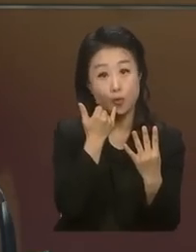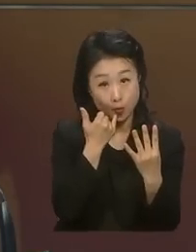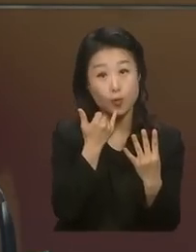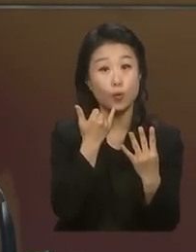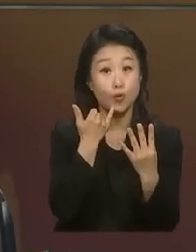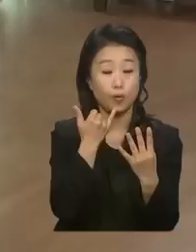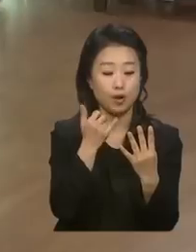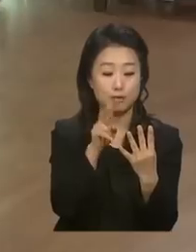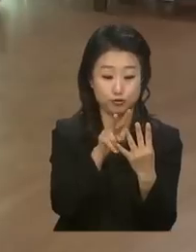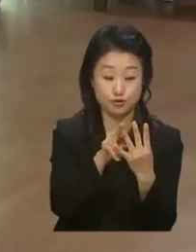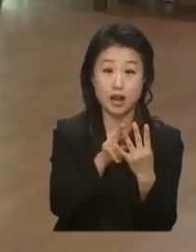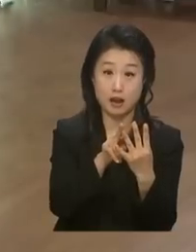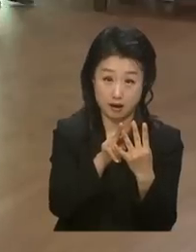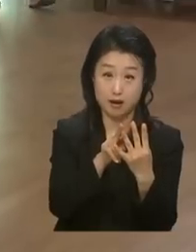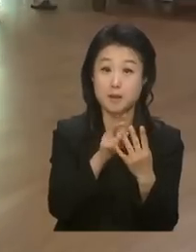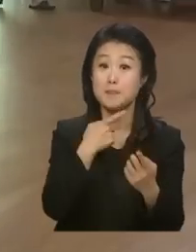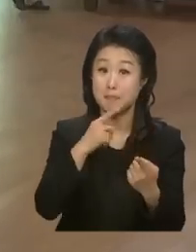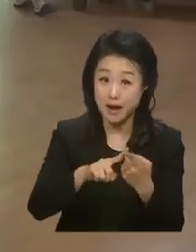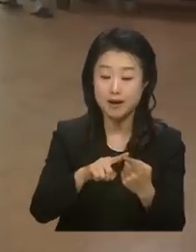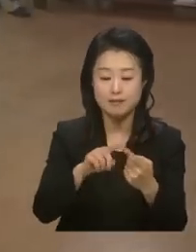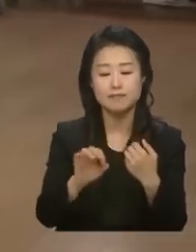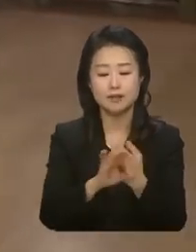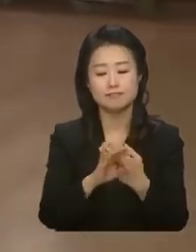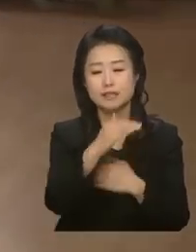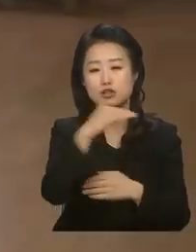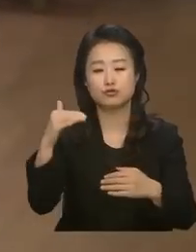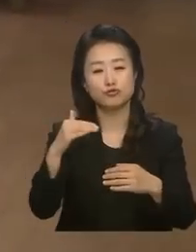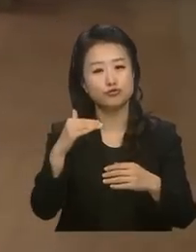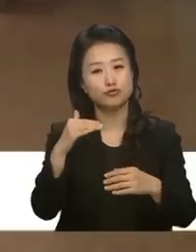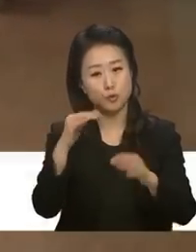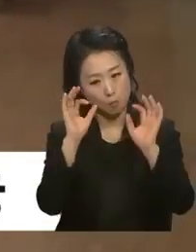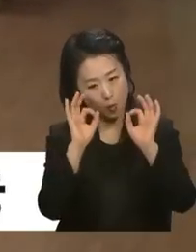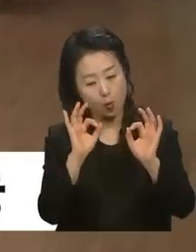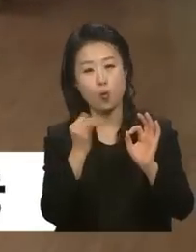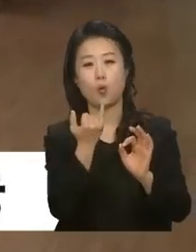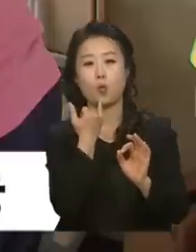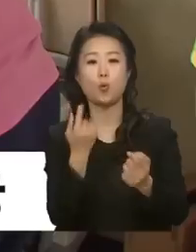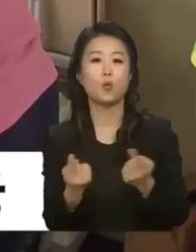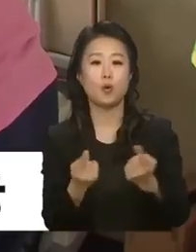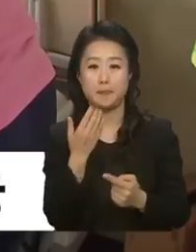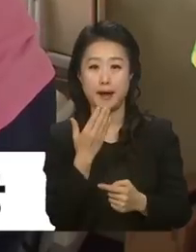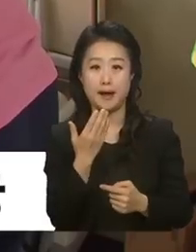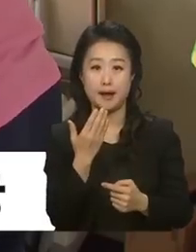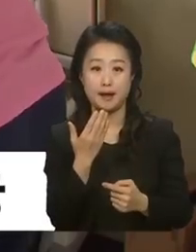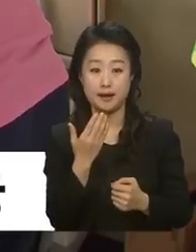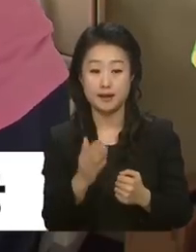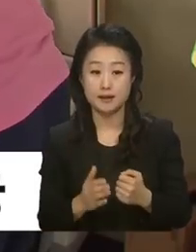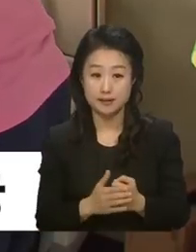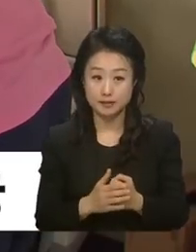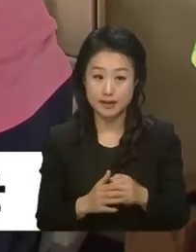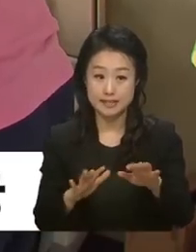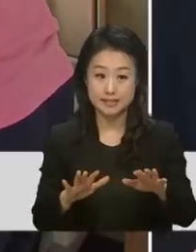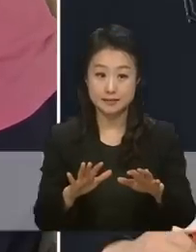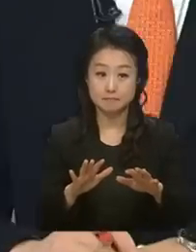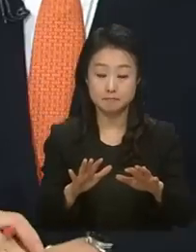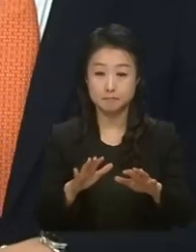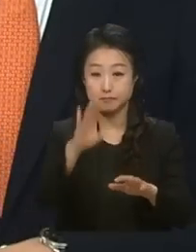수 있다는 얘기죠. 특히 고위험군 면역 획득 지표가 인위적으로 충분히 가능하다고